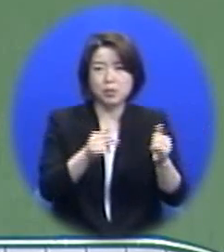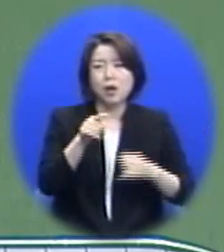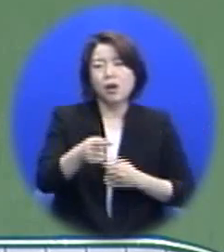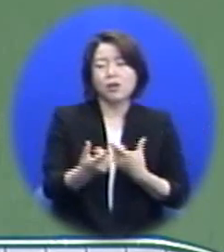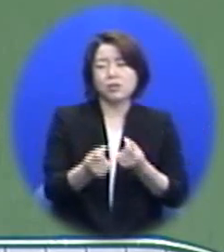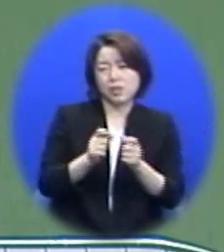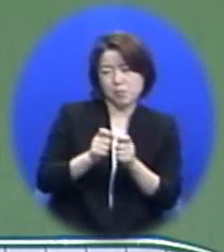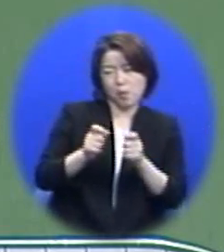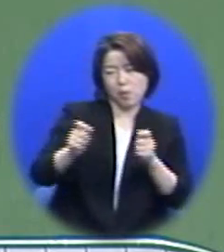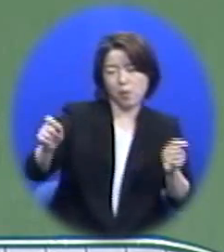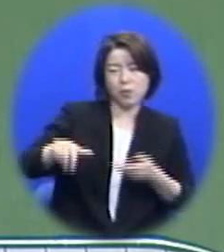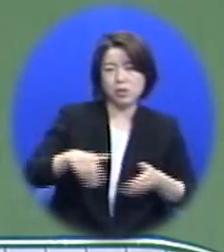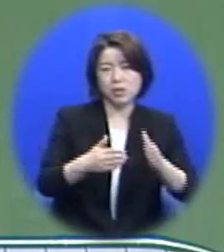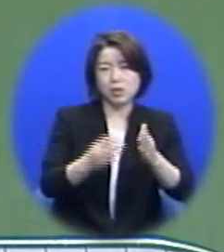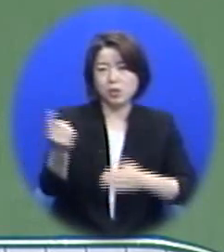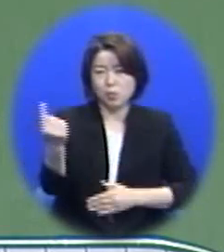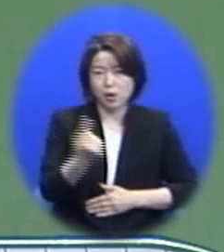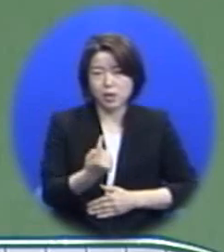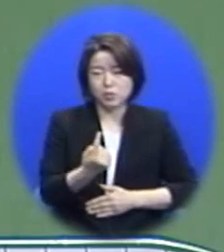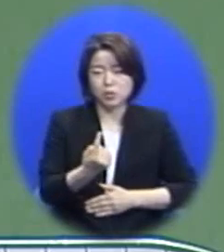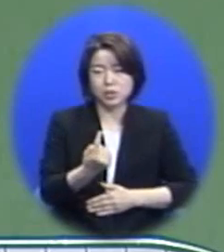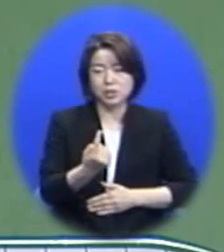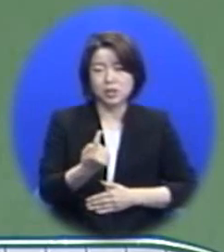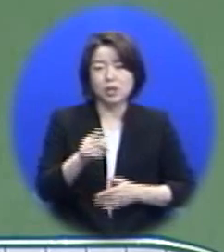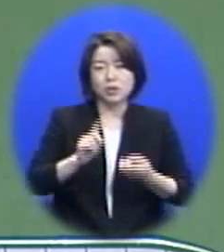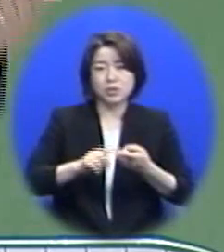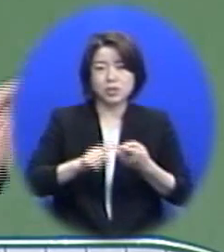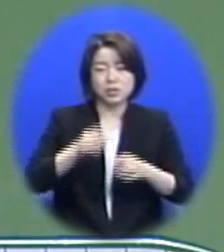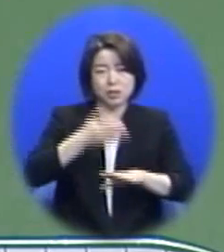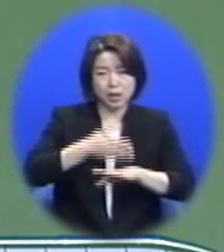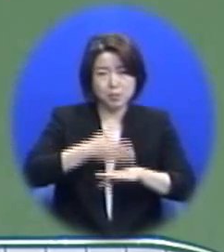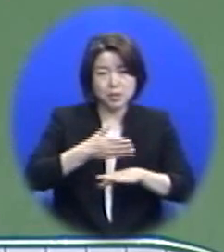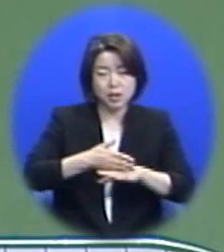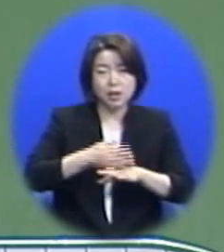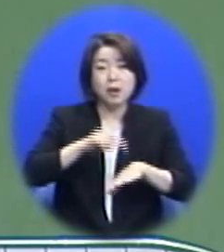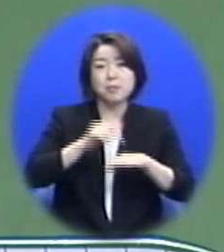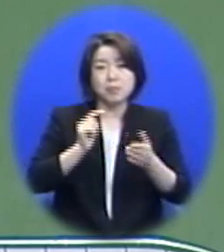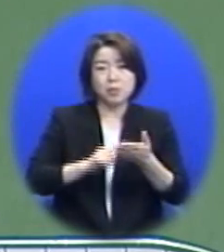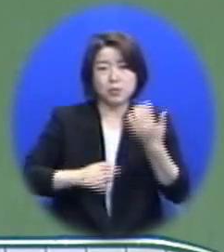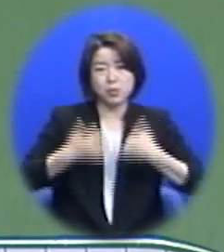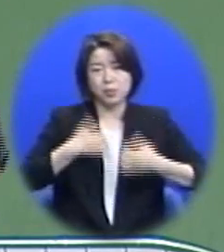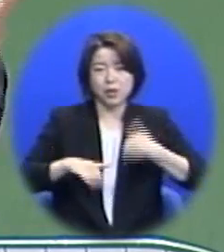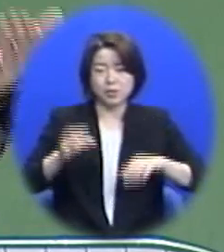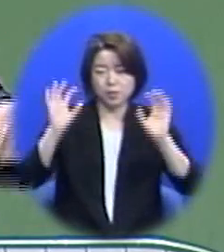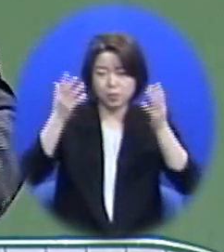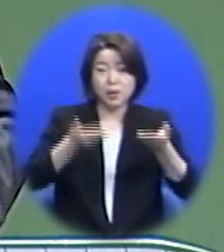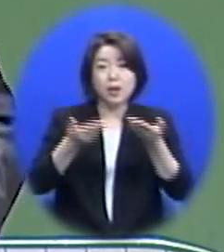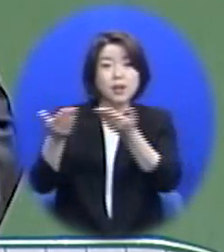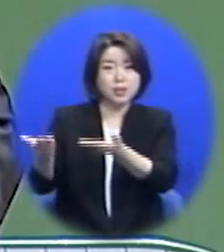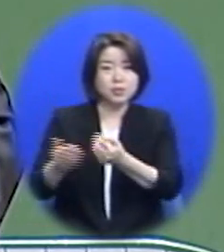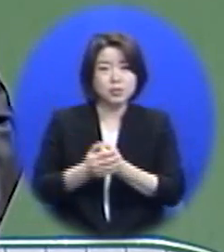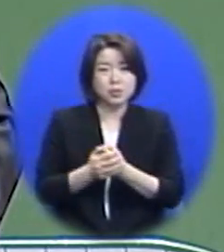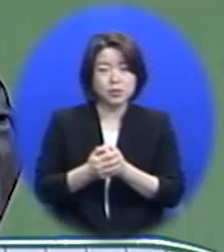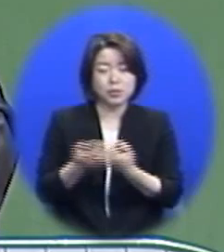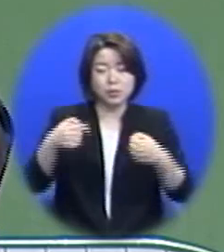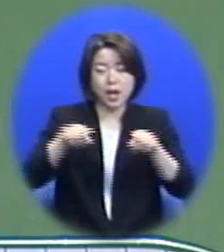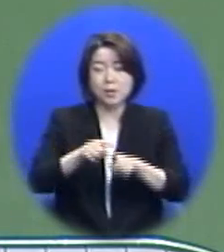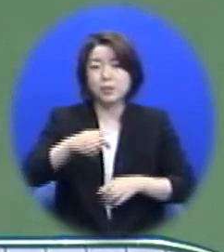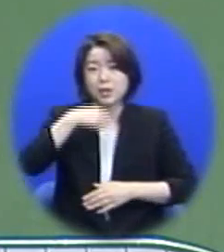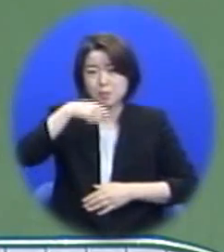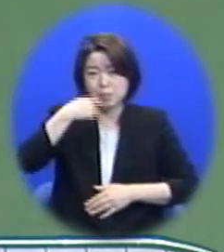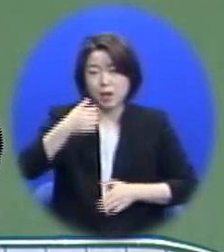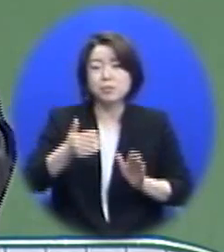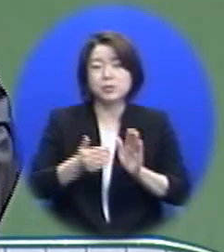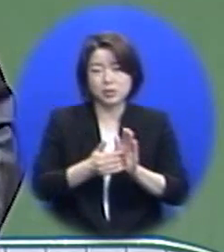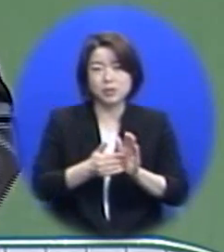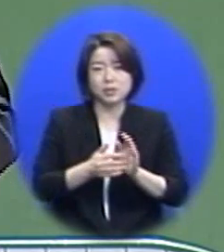길에 이렇게 와 주신 것에 대해서 감사한 마음으로 박수를 치고 환 영을 했습니다 그리고 식사를 했습니다 식사가 다